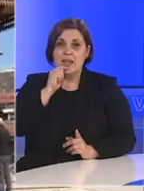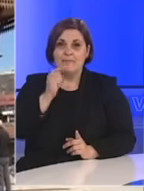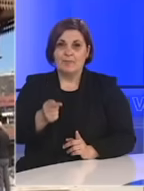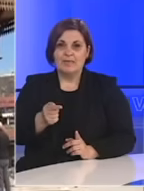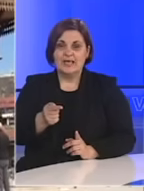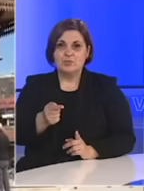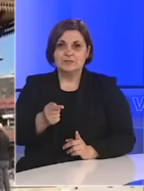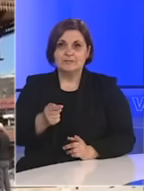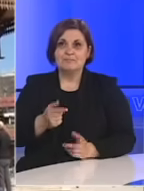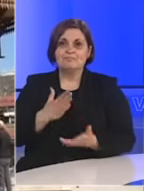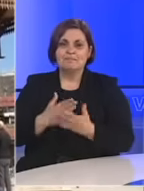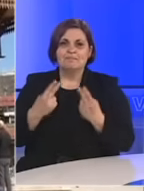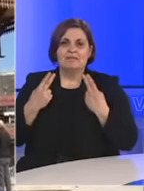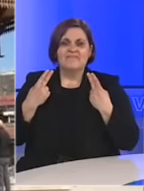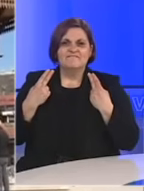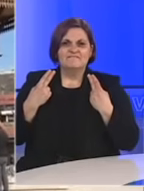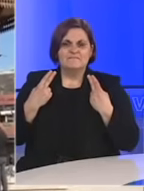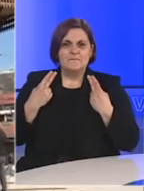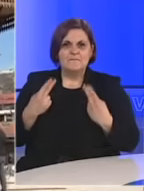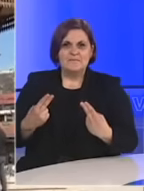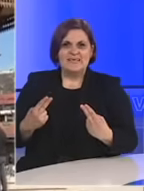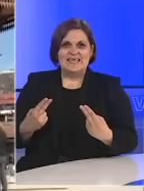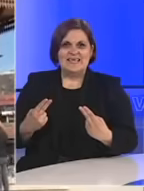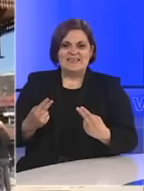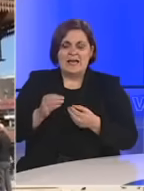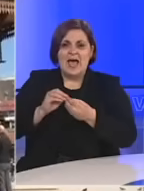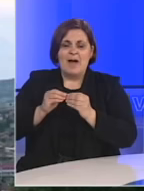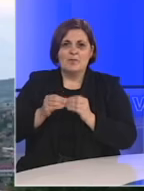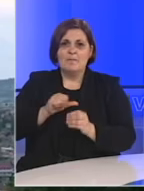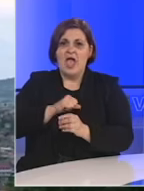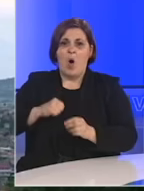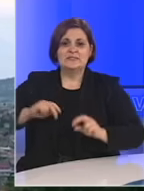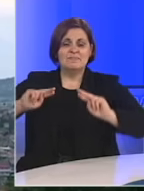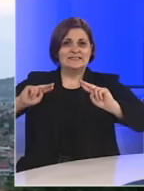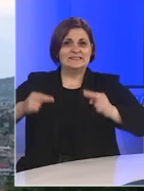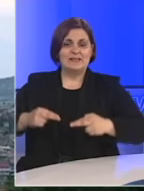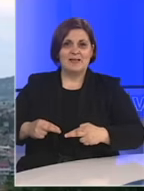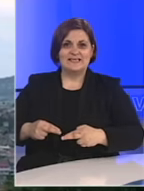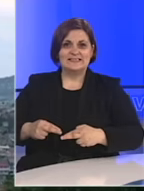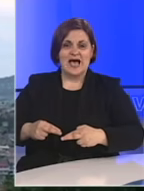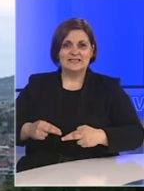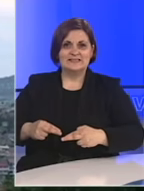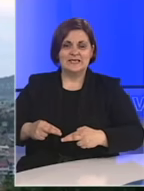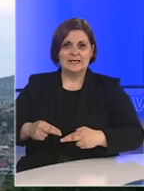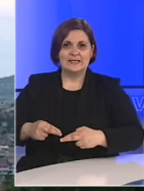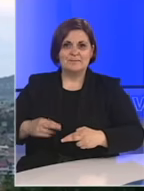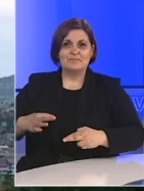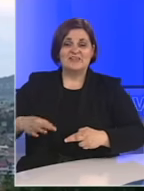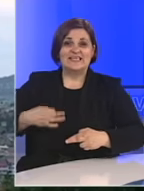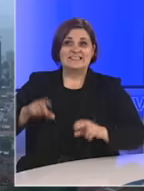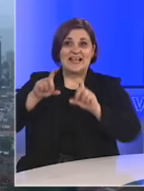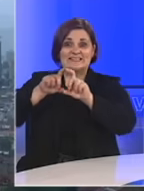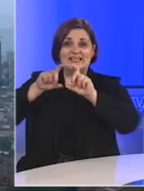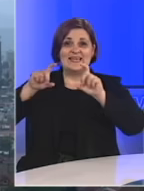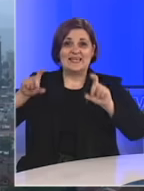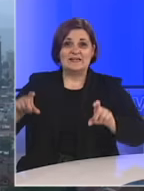da je bitno zapravo bitan problem osim sistematizacije zdravstvenih ustanova